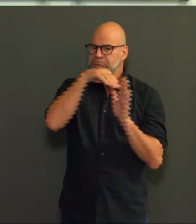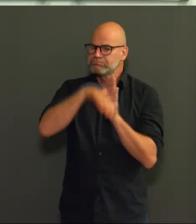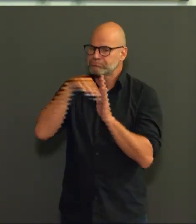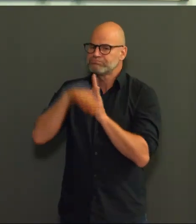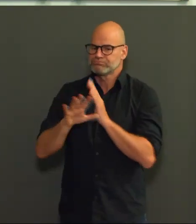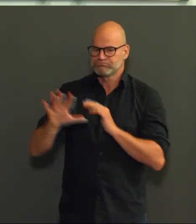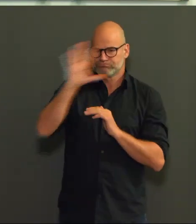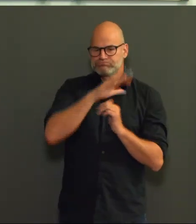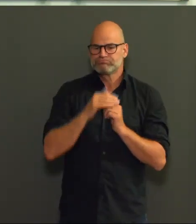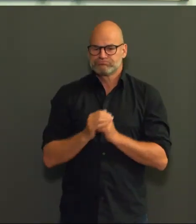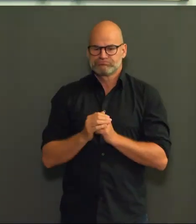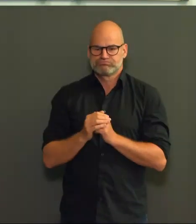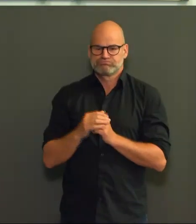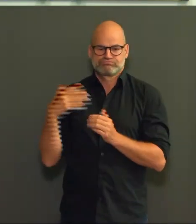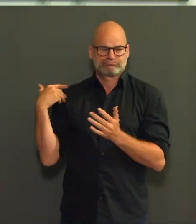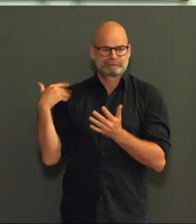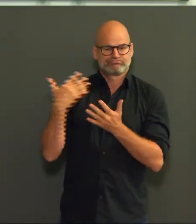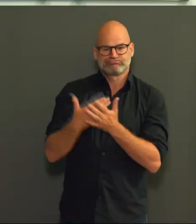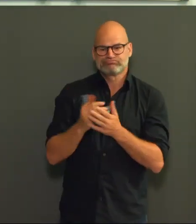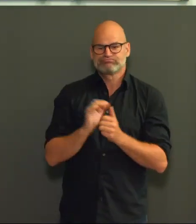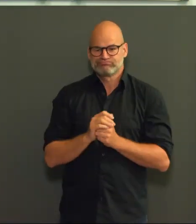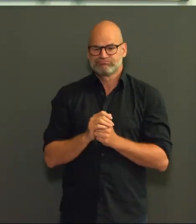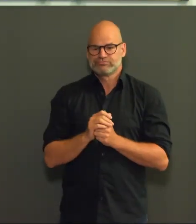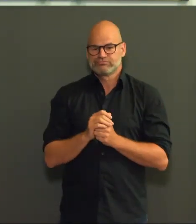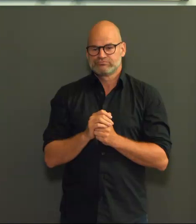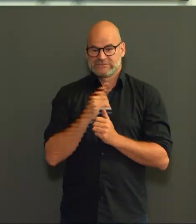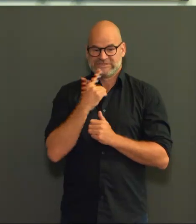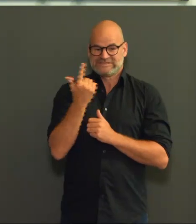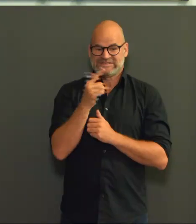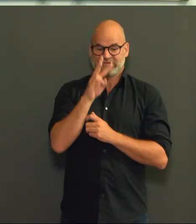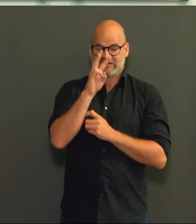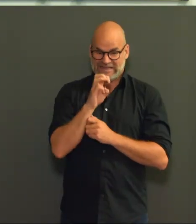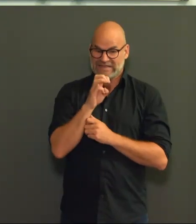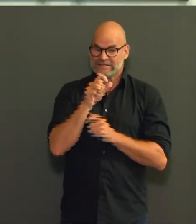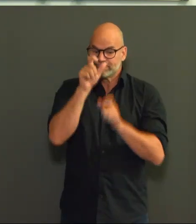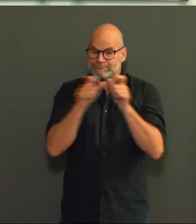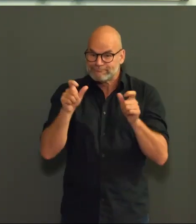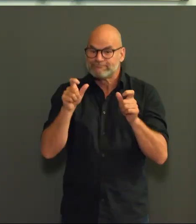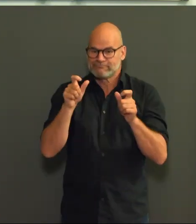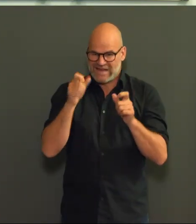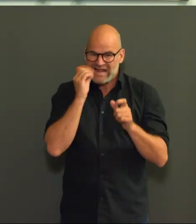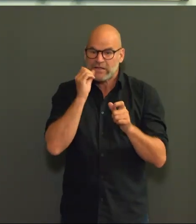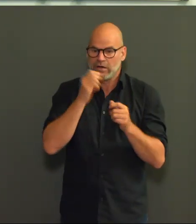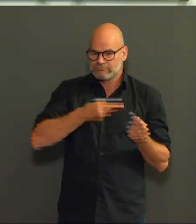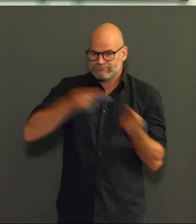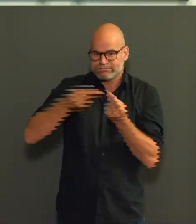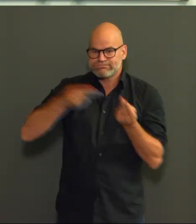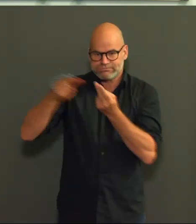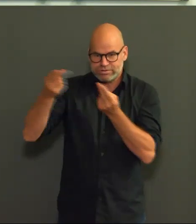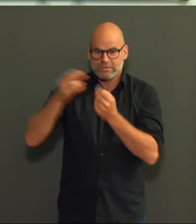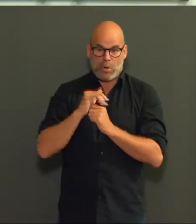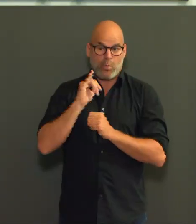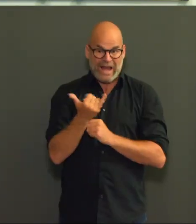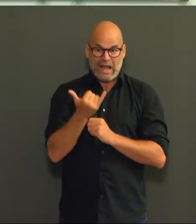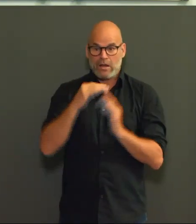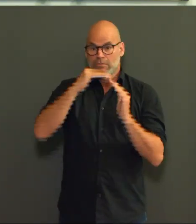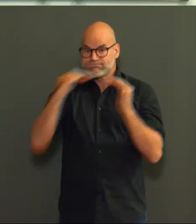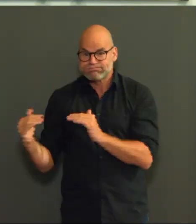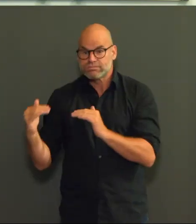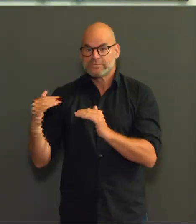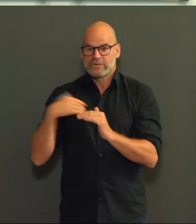gemiddeld 37 nieuwe opnames per dag en dat zijn er 38% minder dan de week ervoor.